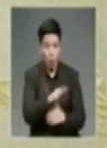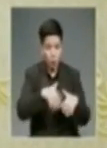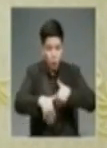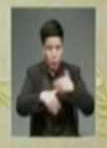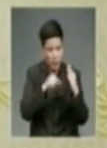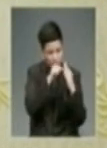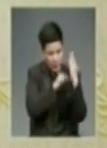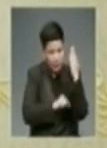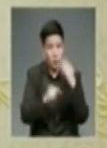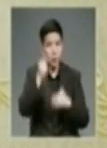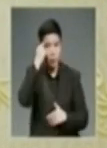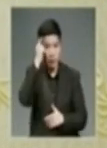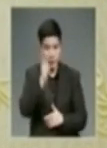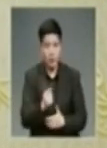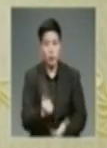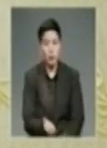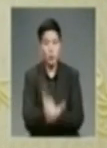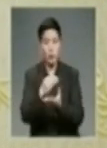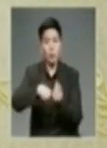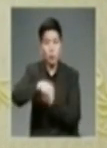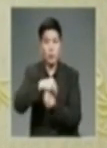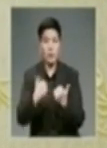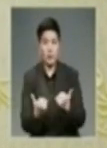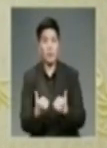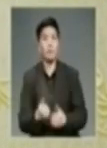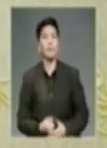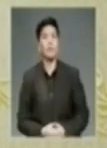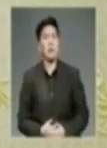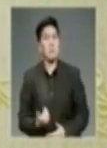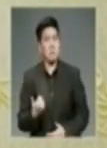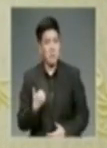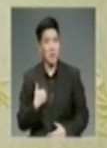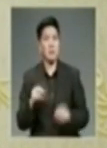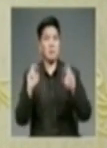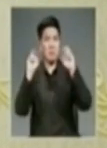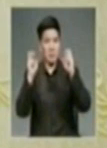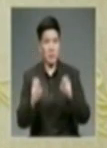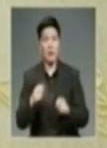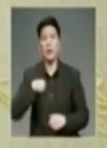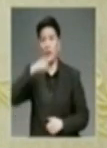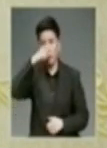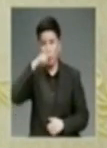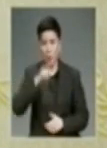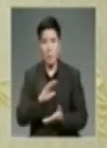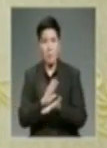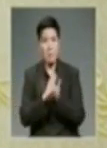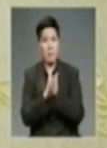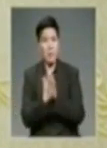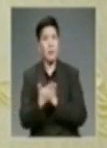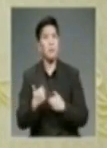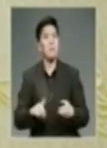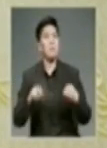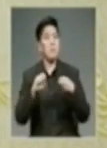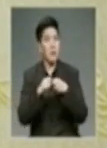ๆทั่วประเทศอีกด้วยนะครับขอบคุณภาคธุรกิจด้วยพี่น้องประชาชนครับยังมีอีกหลายประการที่ประเทศต้องปฏิรูปเพื่อได้สิ่งต่างๆที่เป็นปัญห